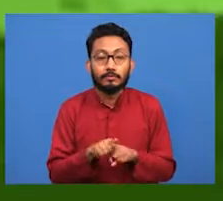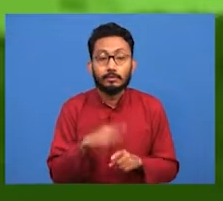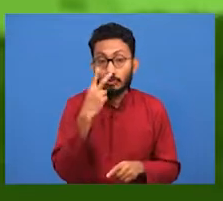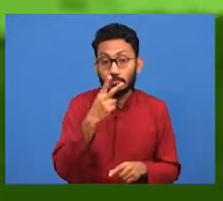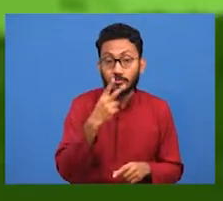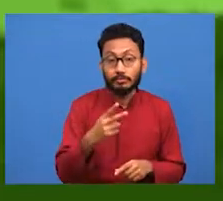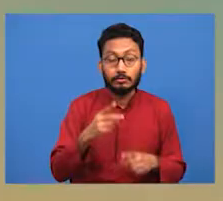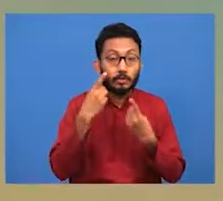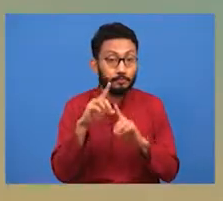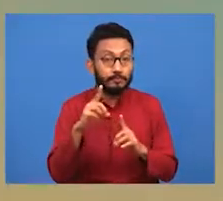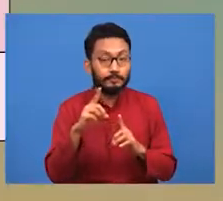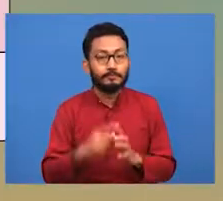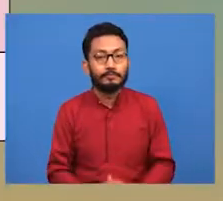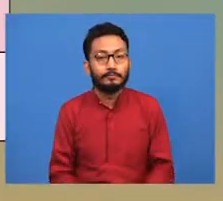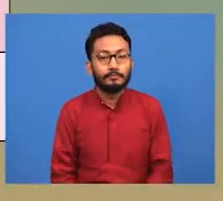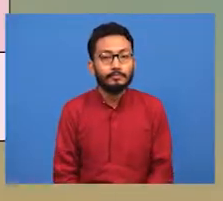jawapannya.